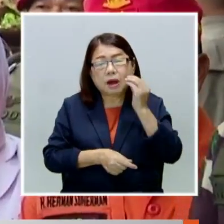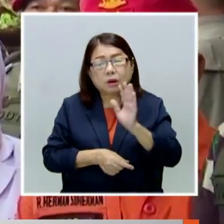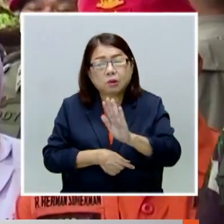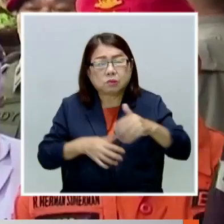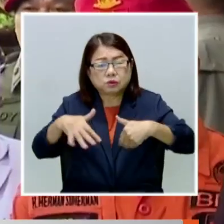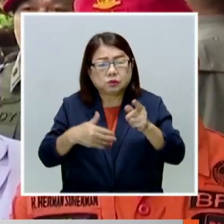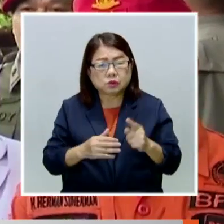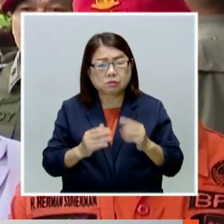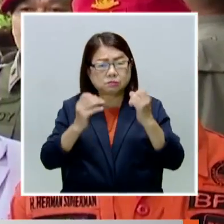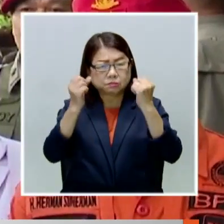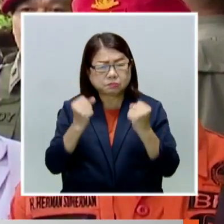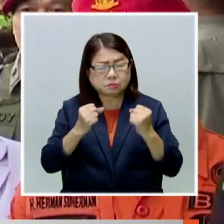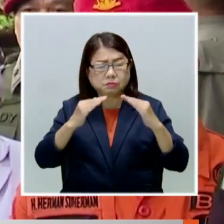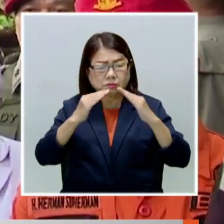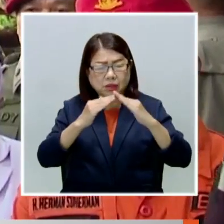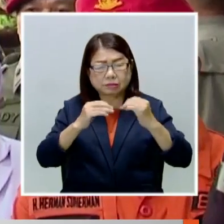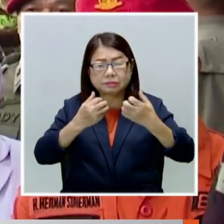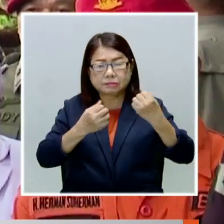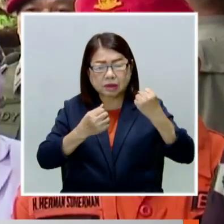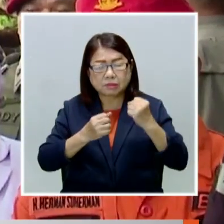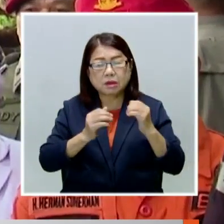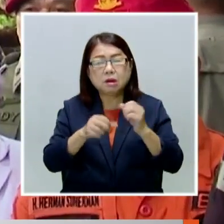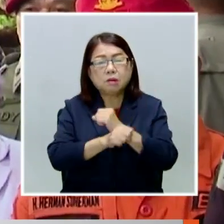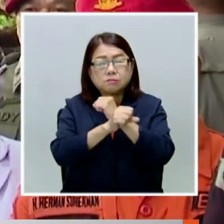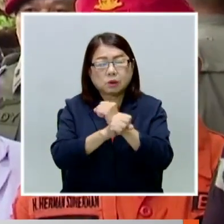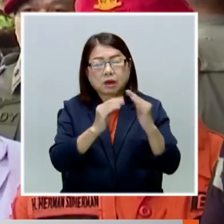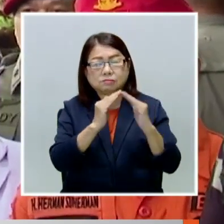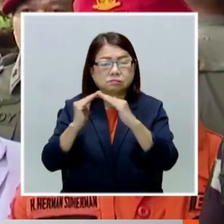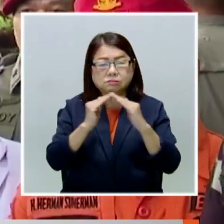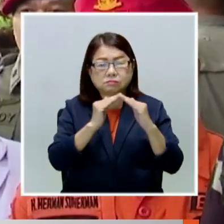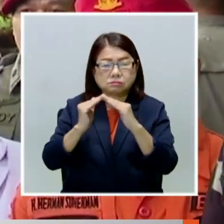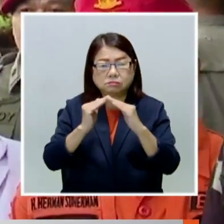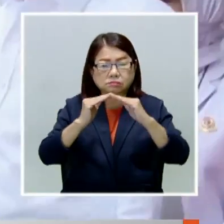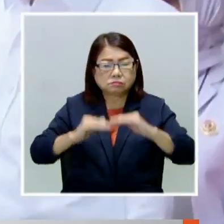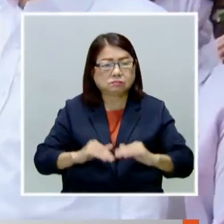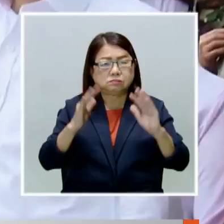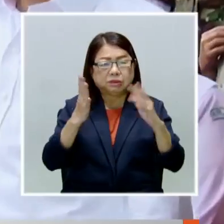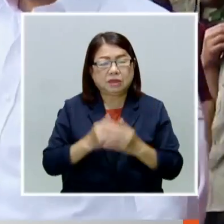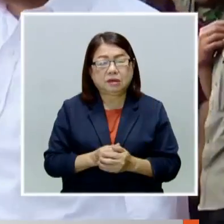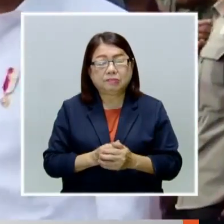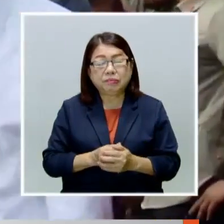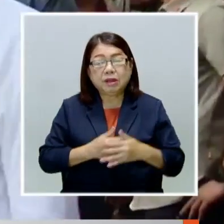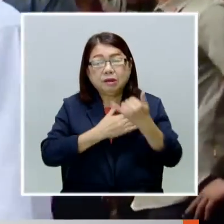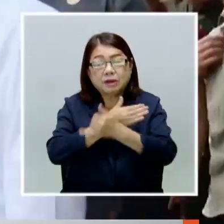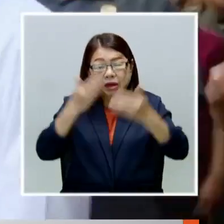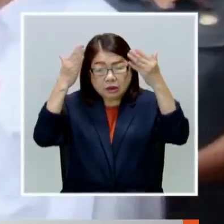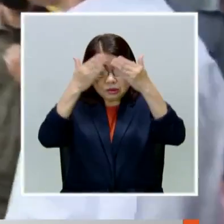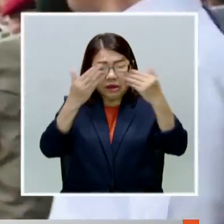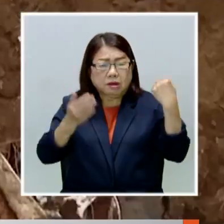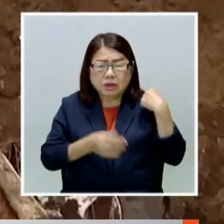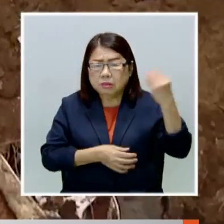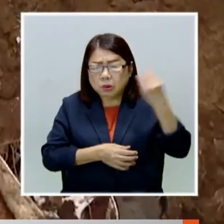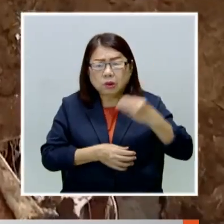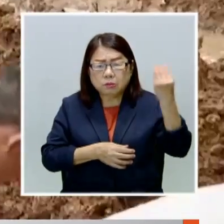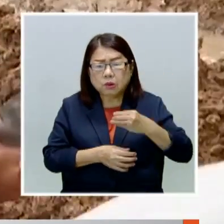ควรจะสร้างให้มีความแข็งแรงสามารถรองรับแรงสั่นสะเทือนของแผ่นดินไหวได้ทั้งนี้อินโดนีเซียเกิดแผ่นดินไหวบ่อยครั้ง